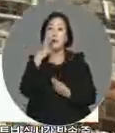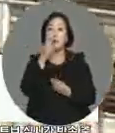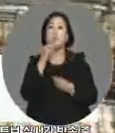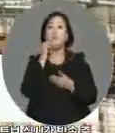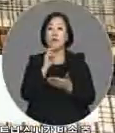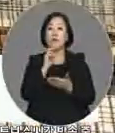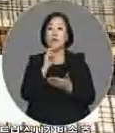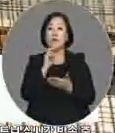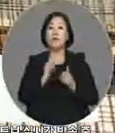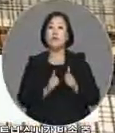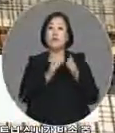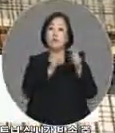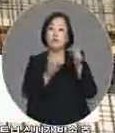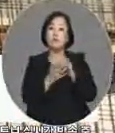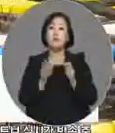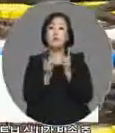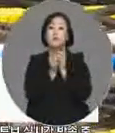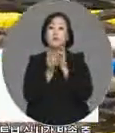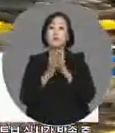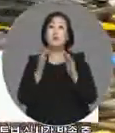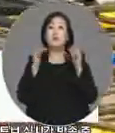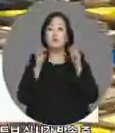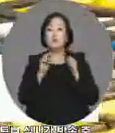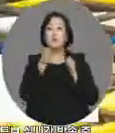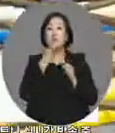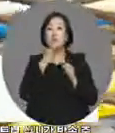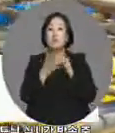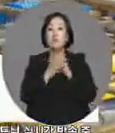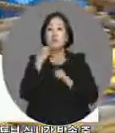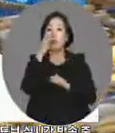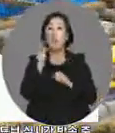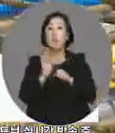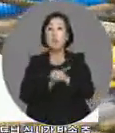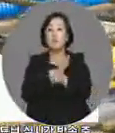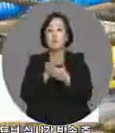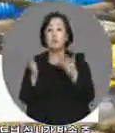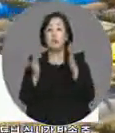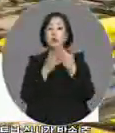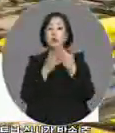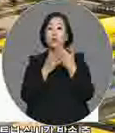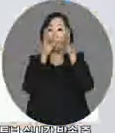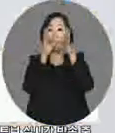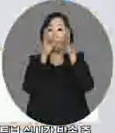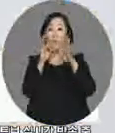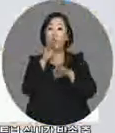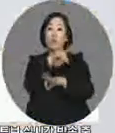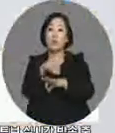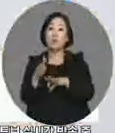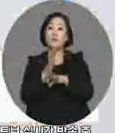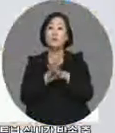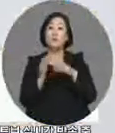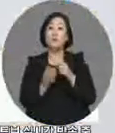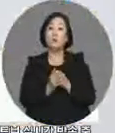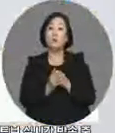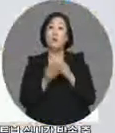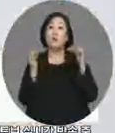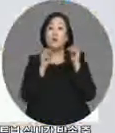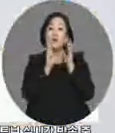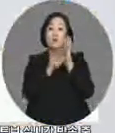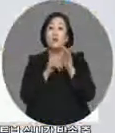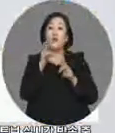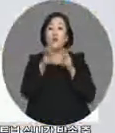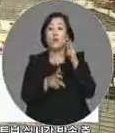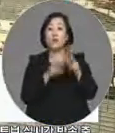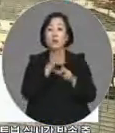준수 여부, 현장 관계자의 상주 여부와 관리 감독의 적절성 등을 조사할 예정입니다. 또 겨울철